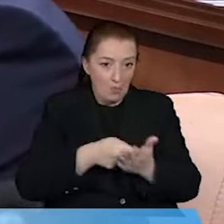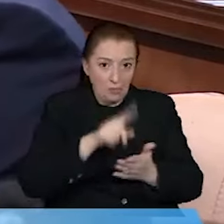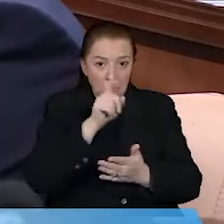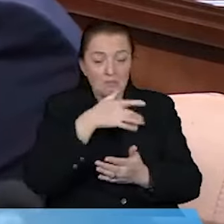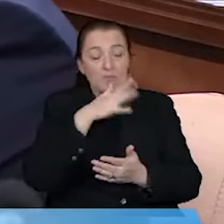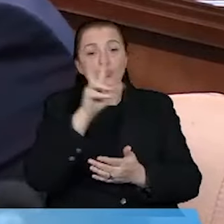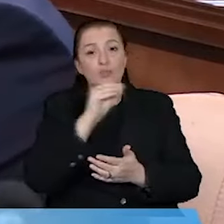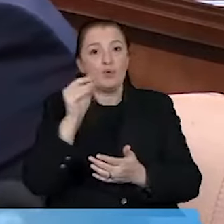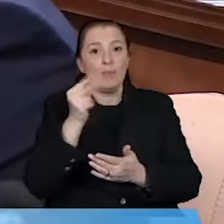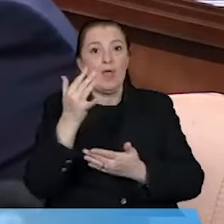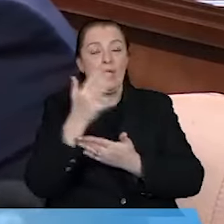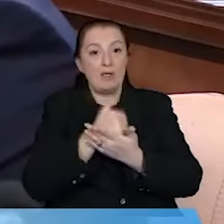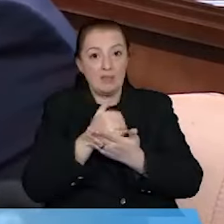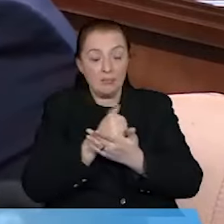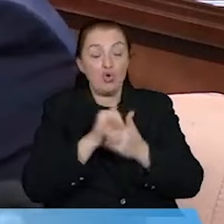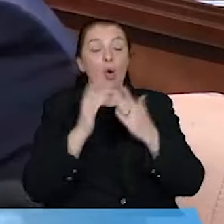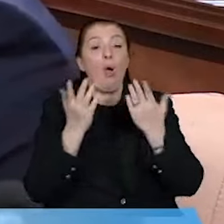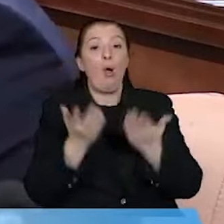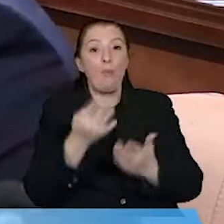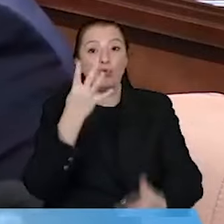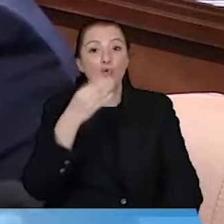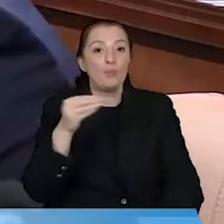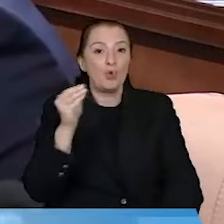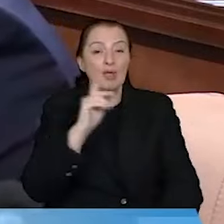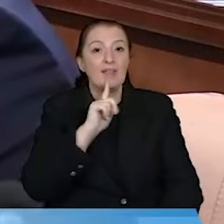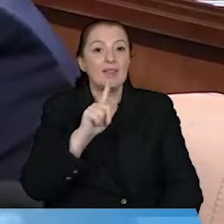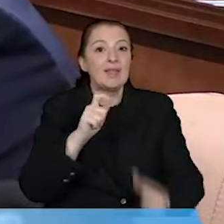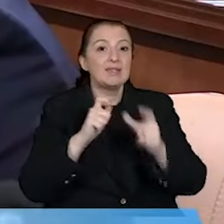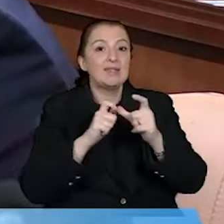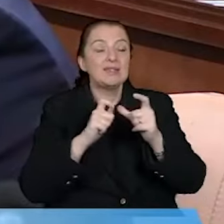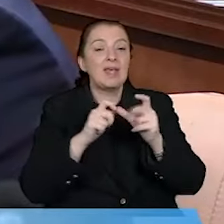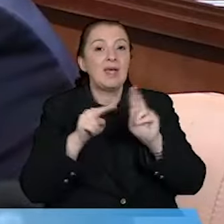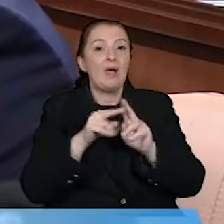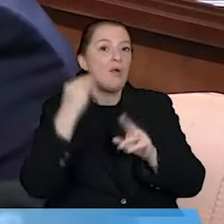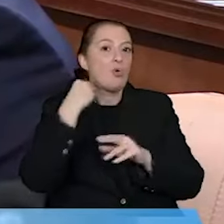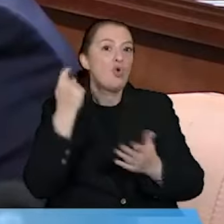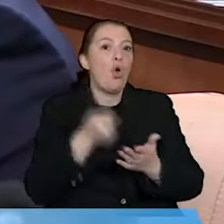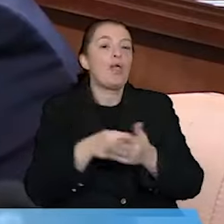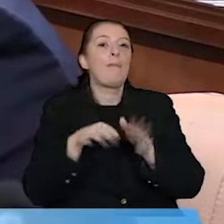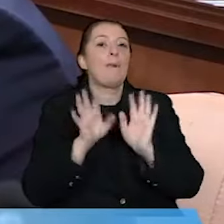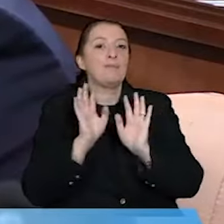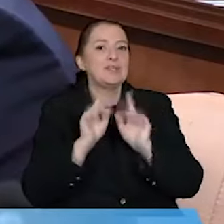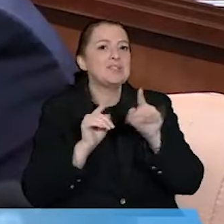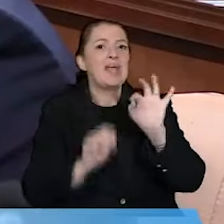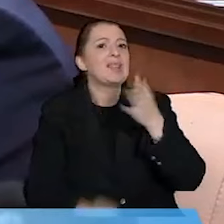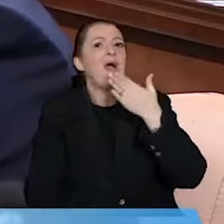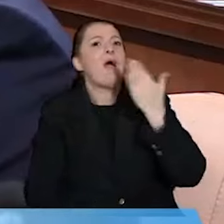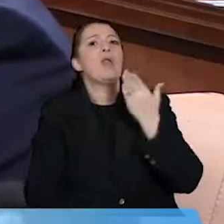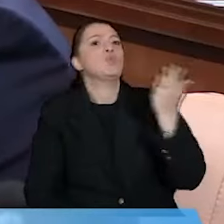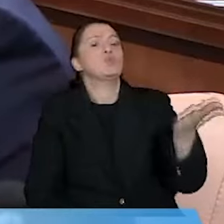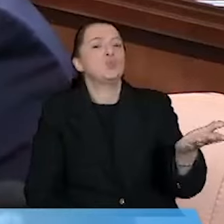30 milyon lira gelir elde etmiş ama 4 milyon liralık SSK borcunu ödeyemeyen bir kuruma dönüşmüş. Siz ne anlatıyorsunuz Mesut